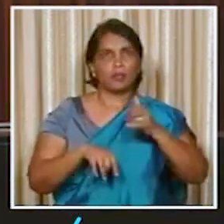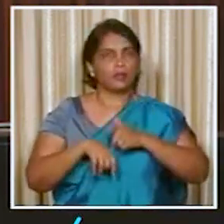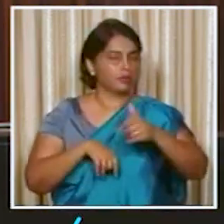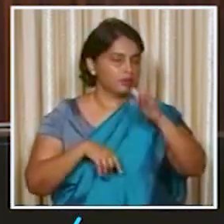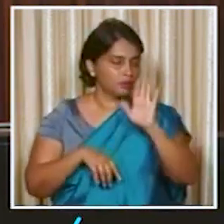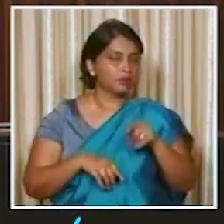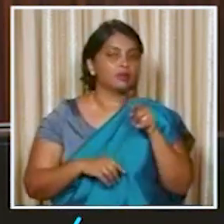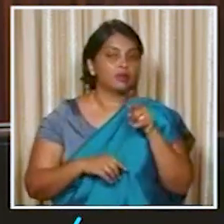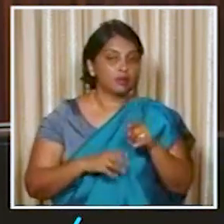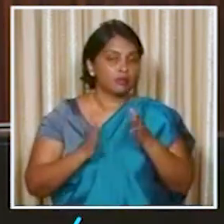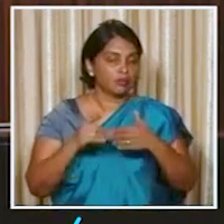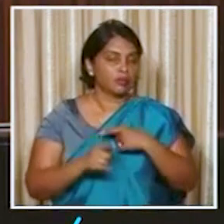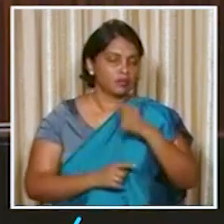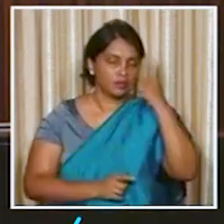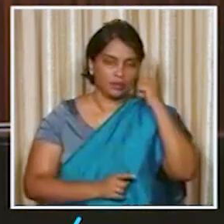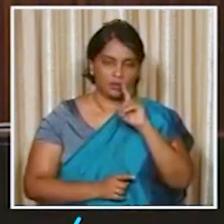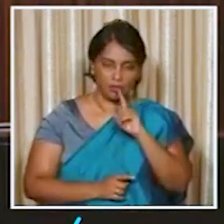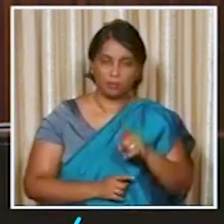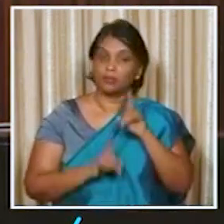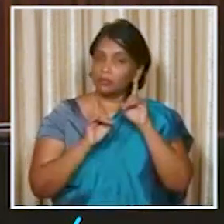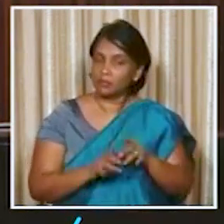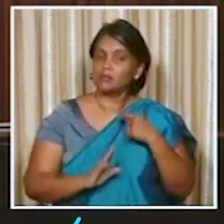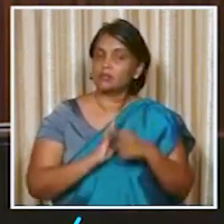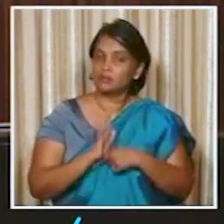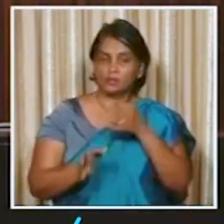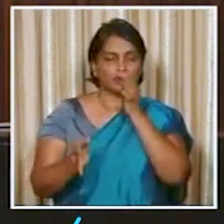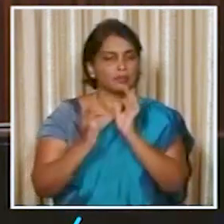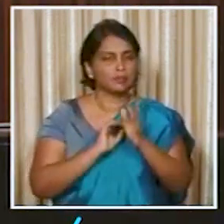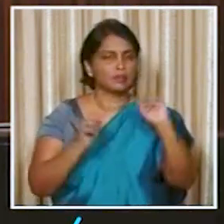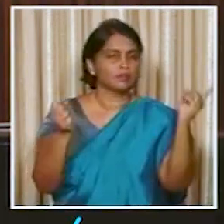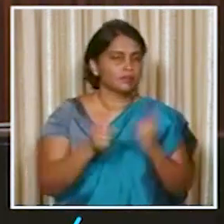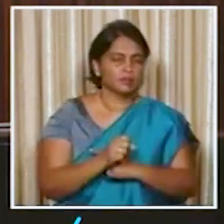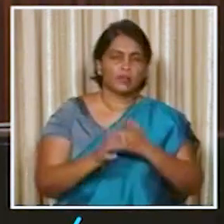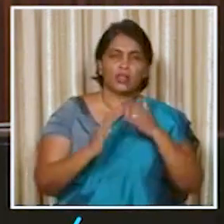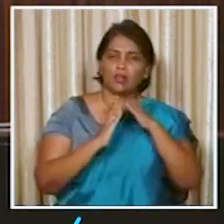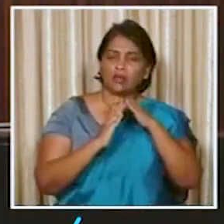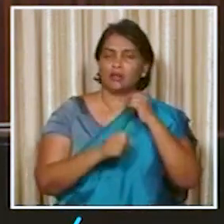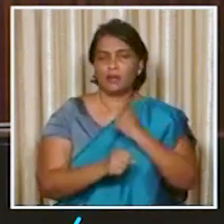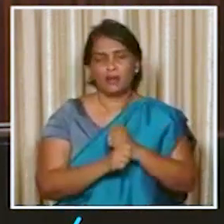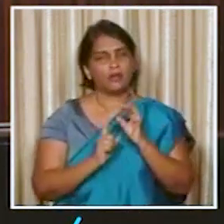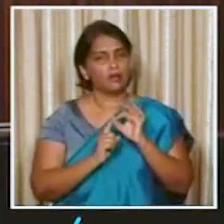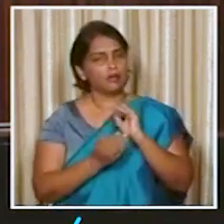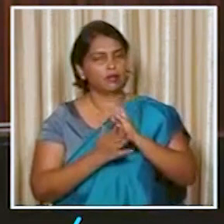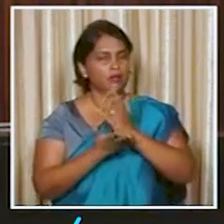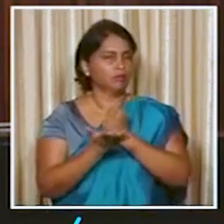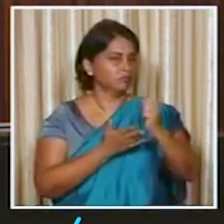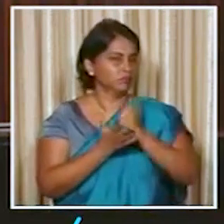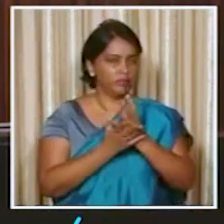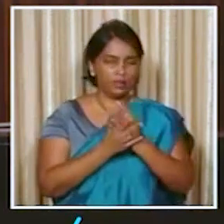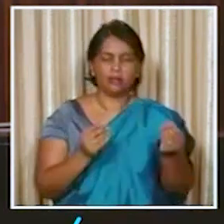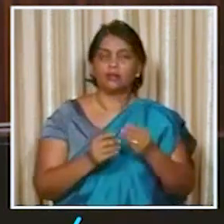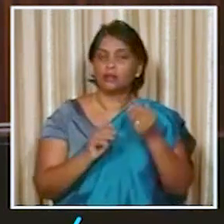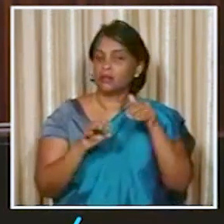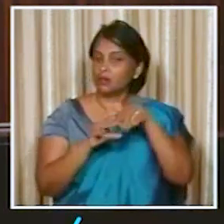වකවන බව වැඩිදුරටත් සිහිපත් කරමි. එසේම රටක ගිනි තැබීම් මිනි මැරීම් හා රාජ්‍ය මෙන්න පෞද්ගලික දේපළ විනාශ කිරීම දායක